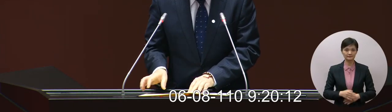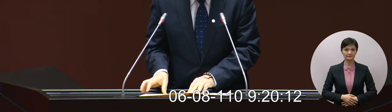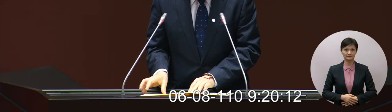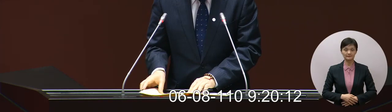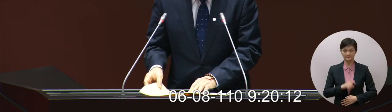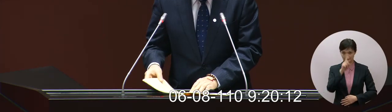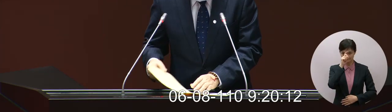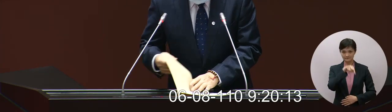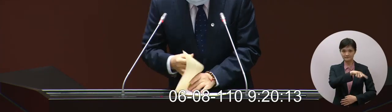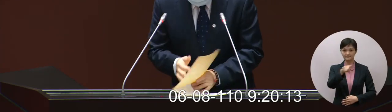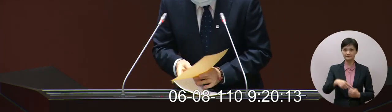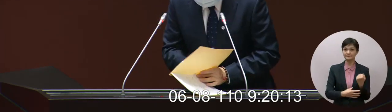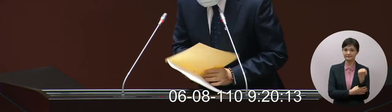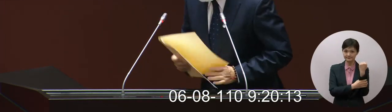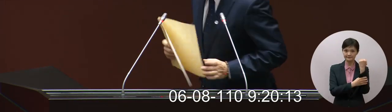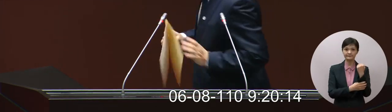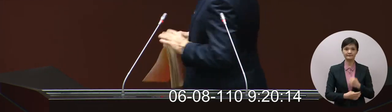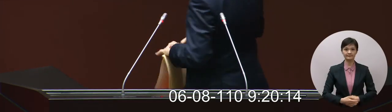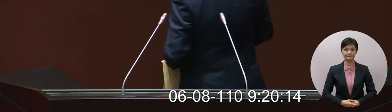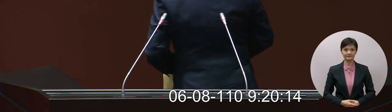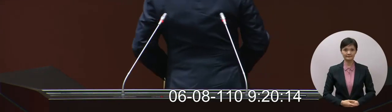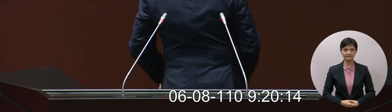力支持，谢谢。